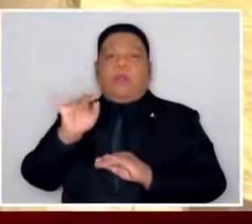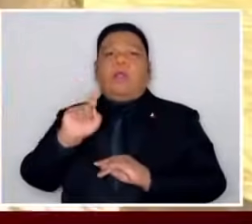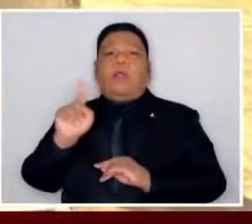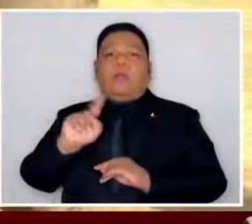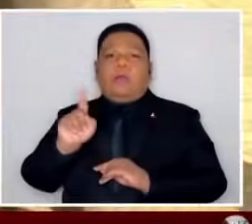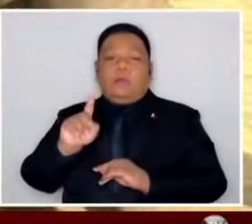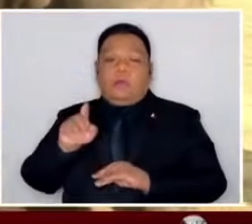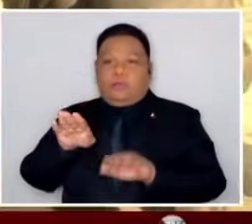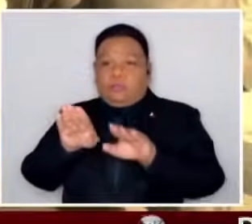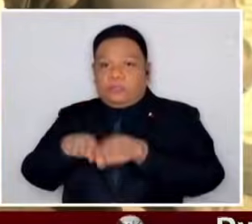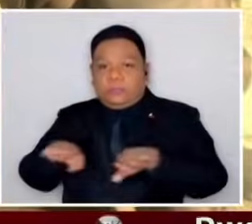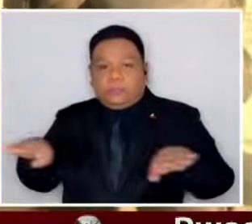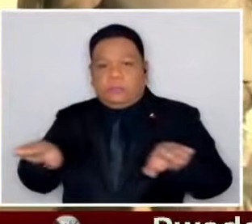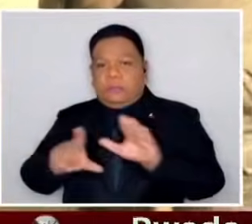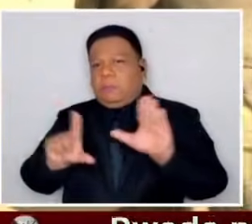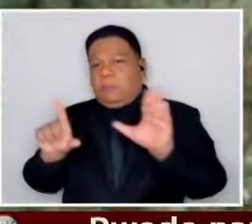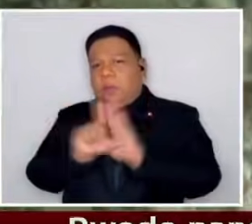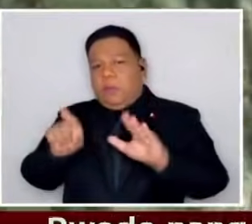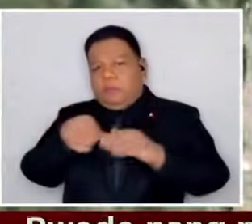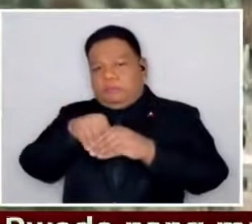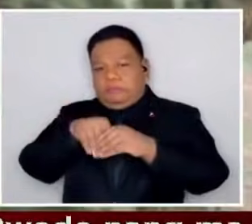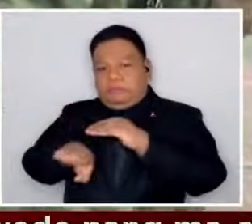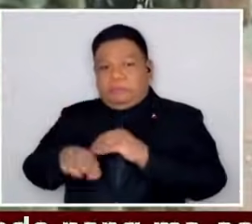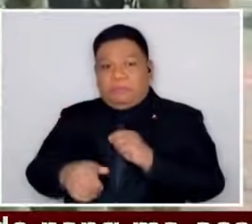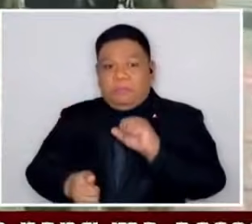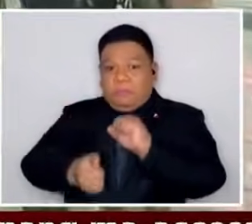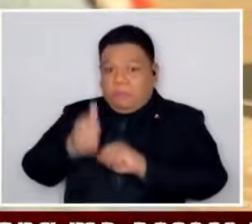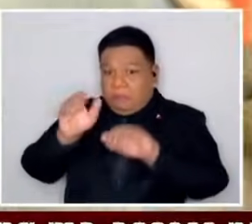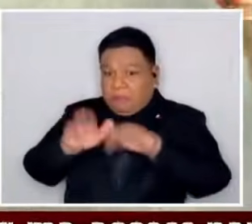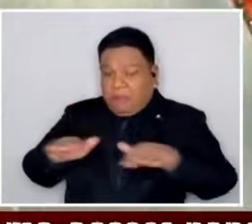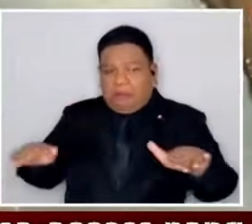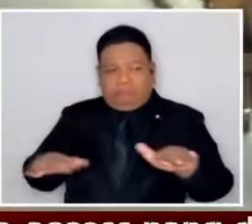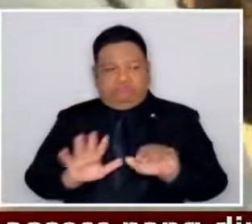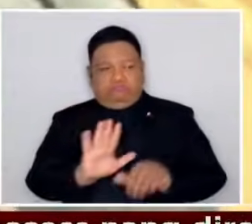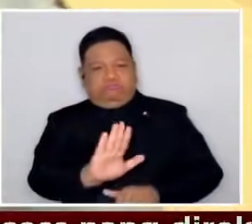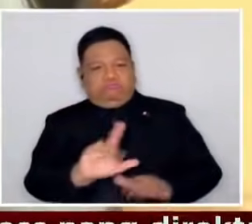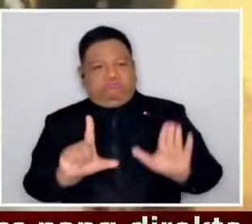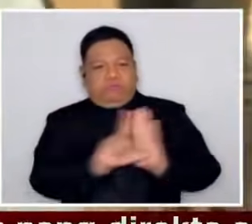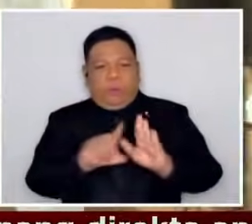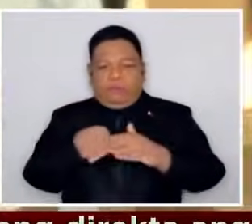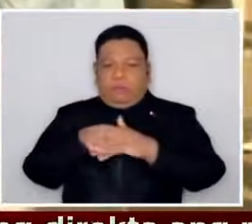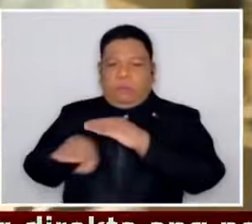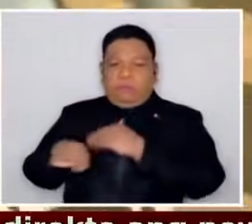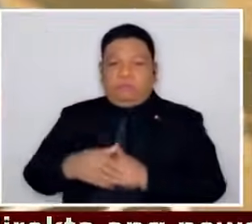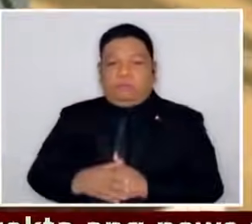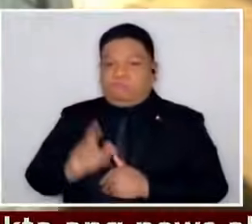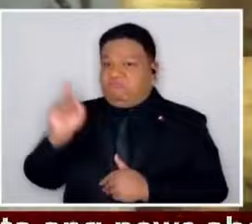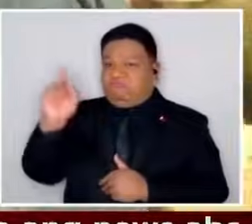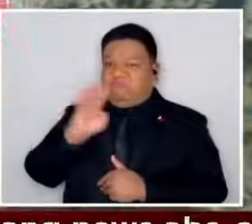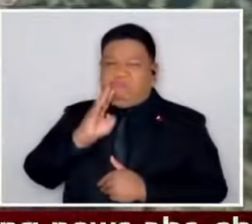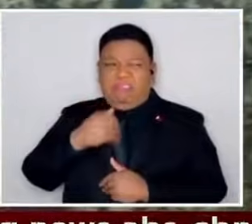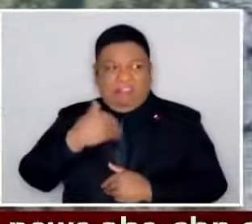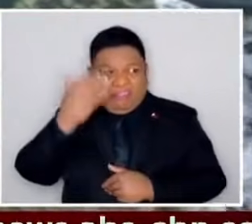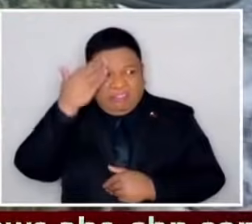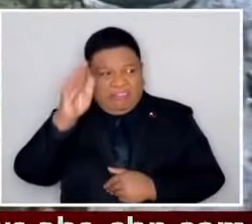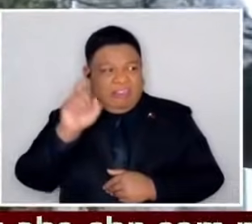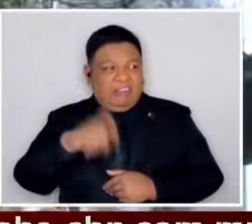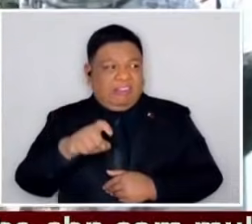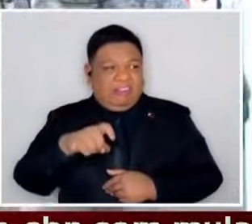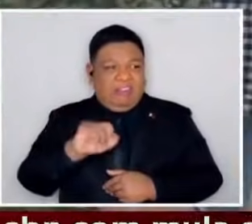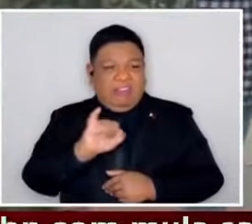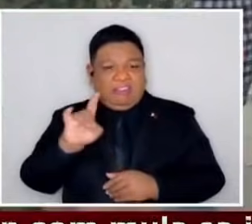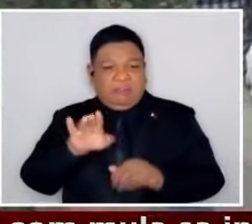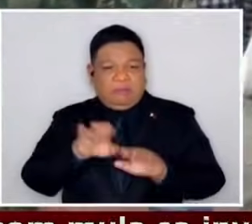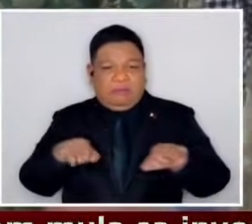araw. Maraming bata ang hinarang sa entrance. Hindi ko namin alam na kailangan ng ID ng bata. Simula kasi